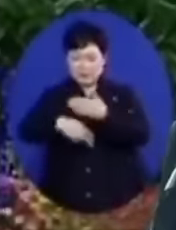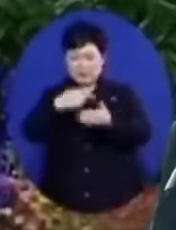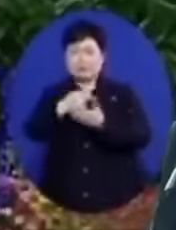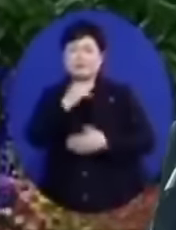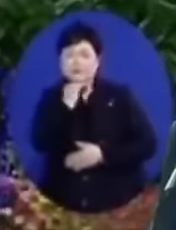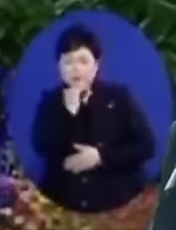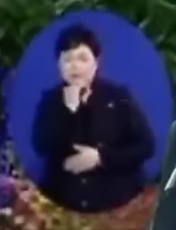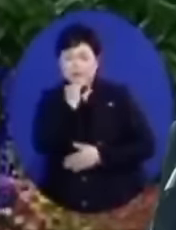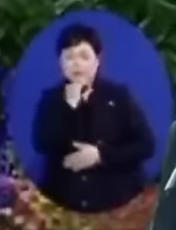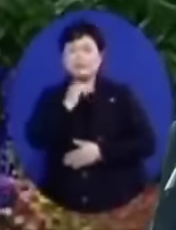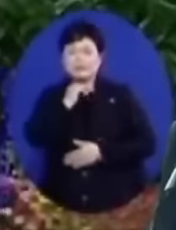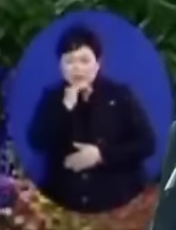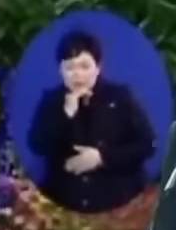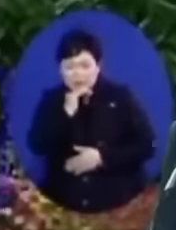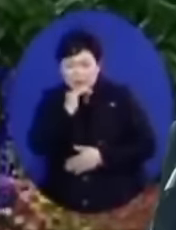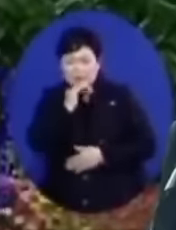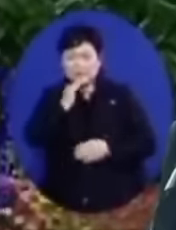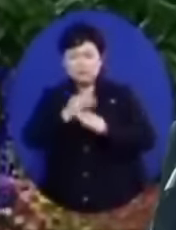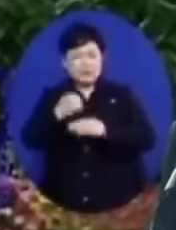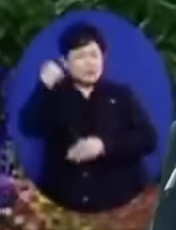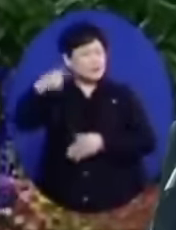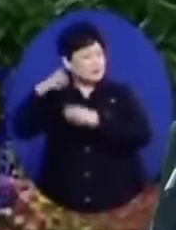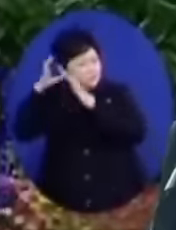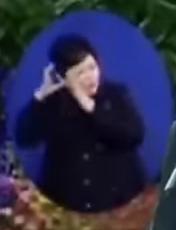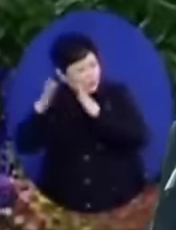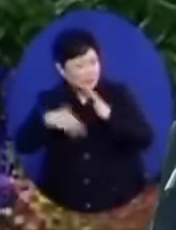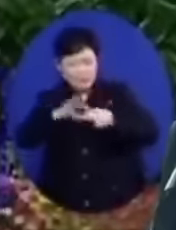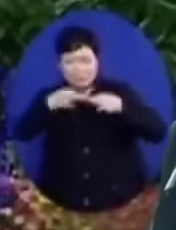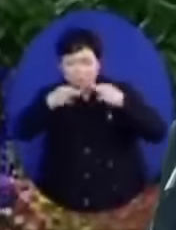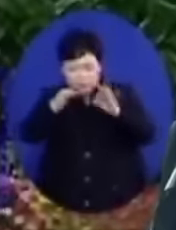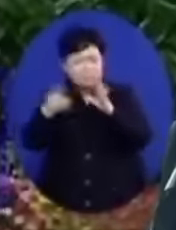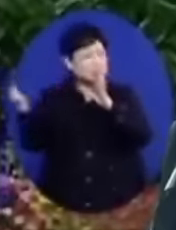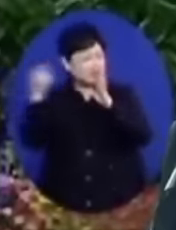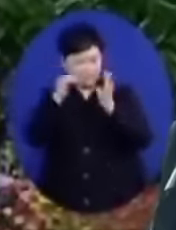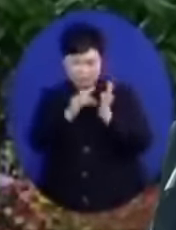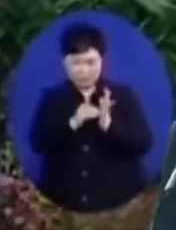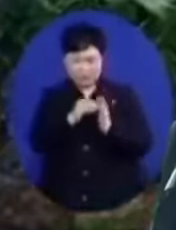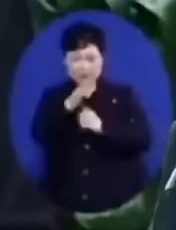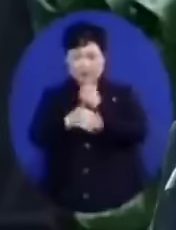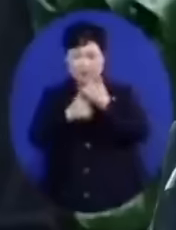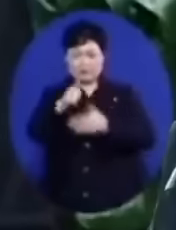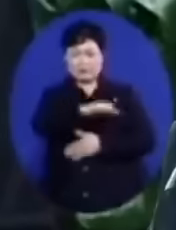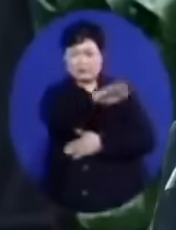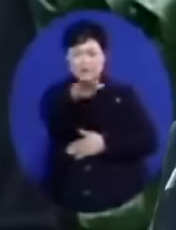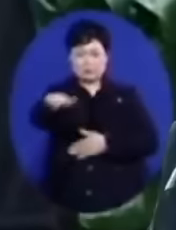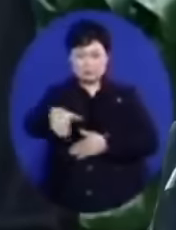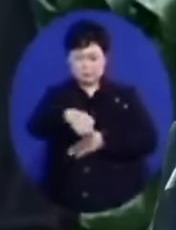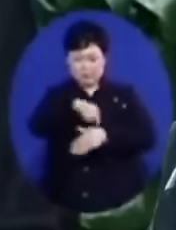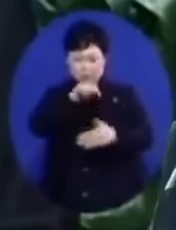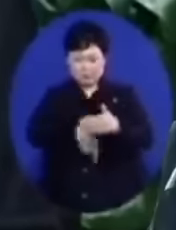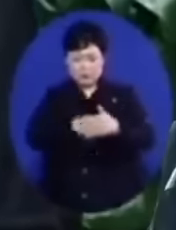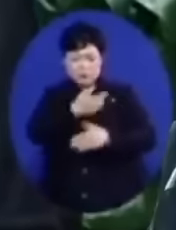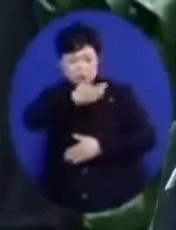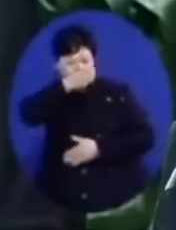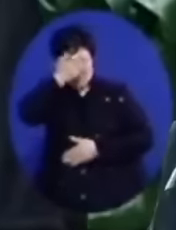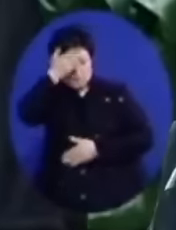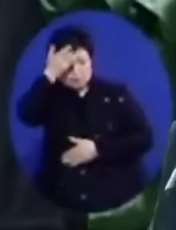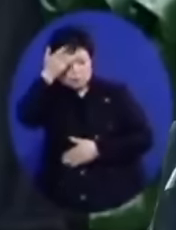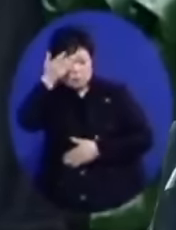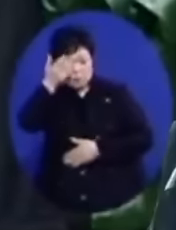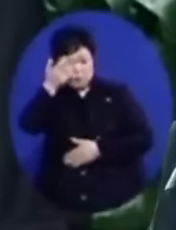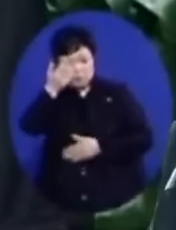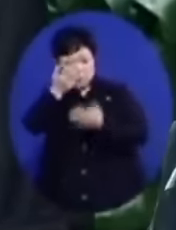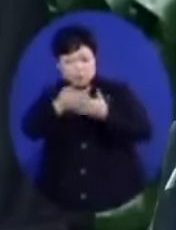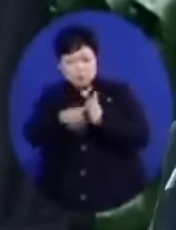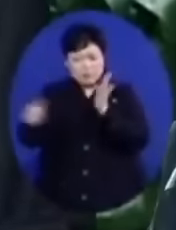기다리고 기다렸더니 귀를 기울여서 나의 부르짖음을 들으셨도다. 하나님이 우리 마음속에 꿈을 주실 때까지 기다리고 기다려야